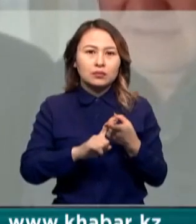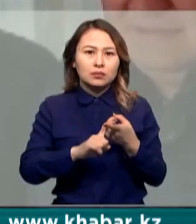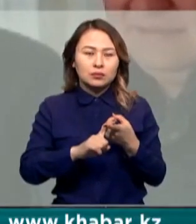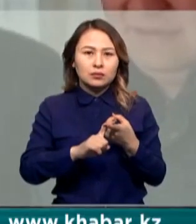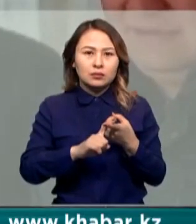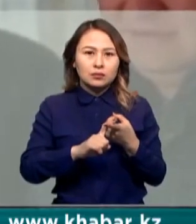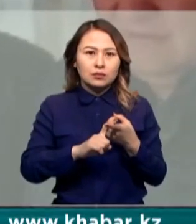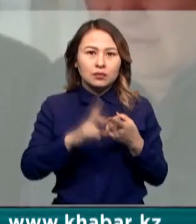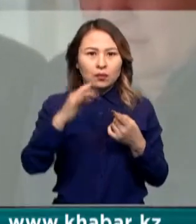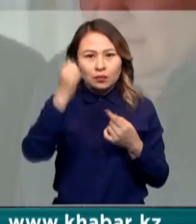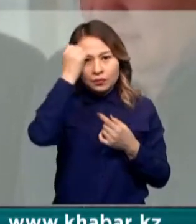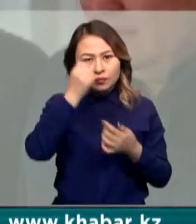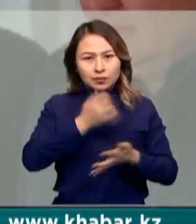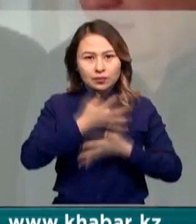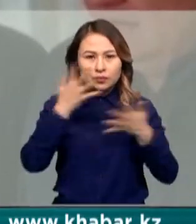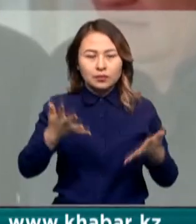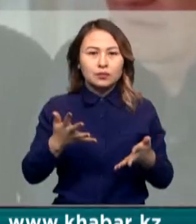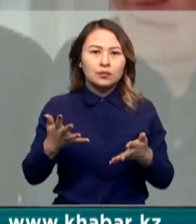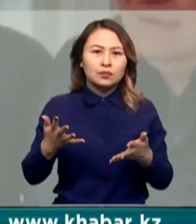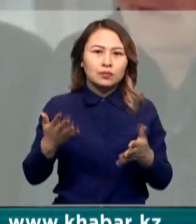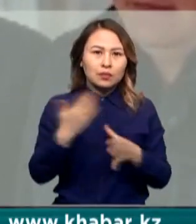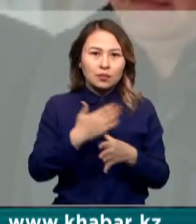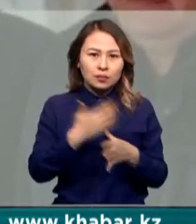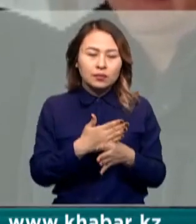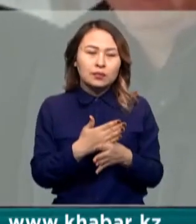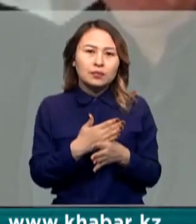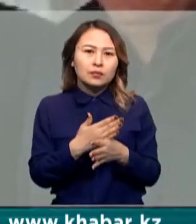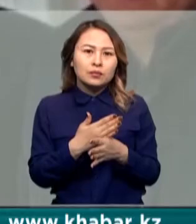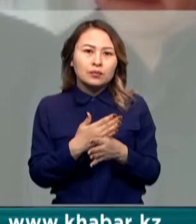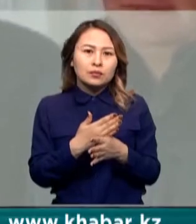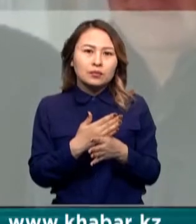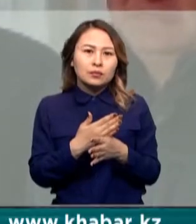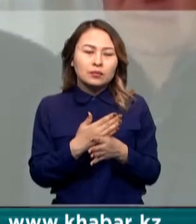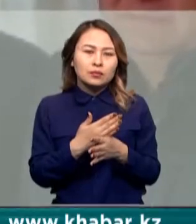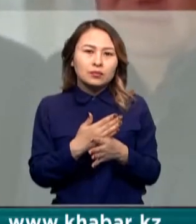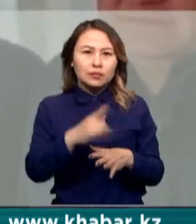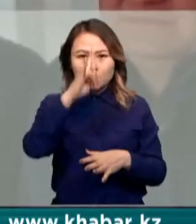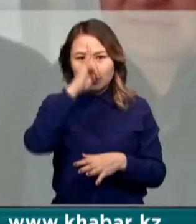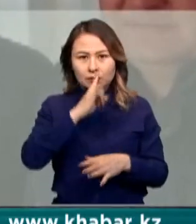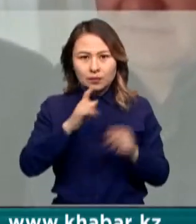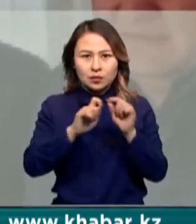Қайта рахмет, міне Батағараға келіп, полициялық кордонымызды осы